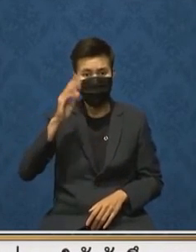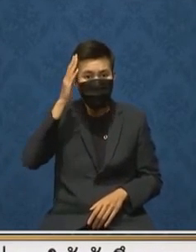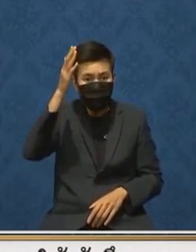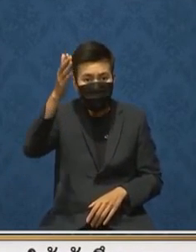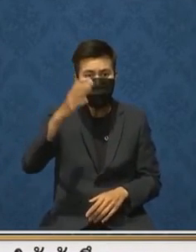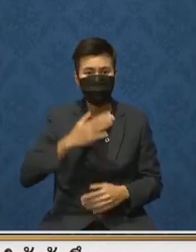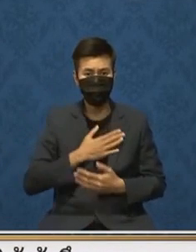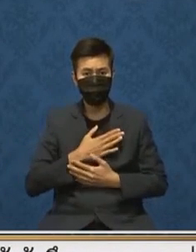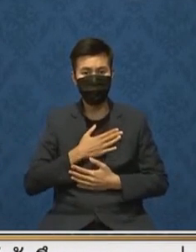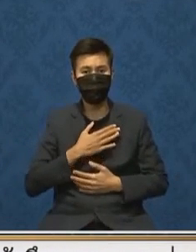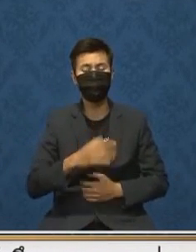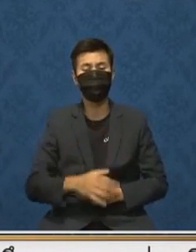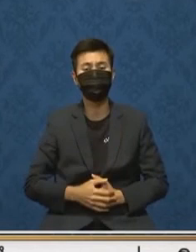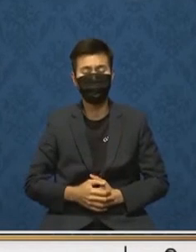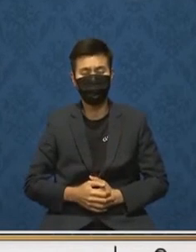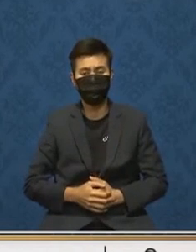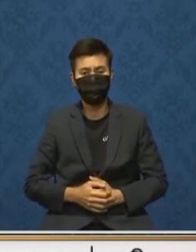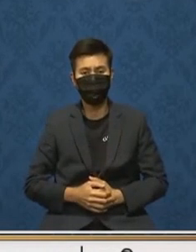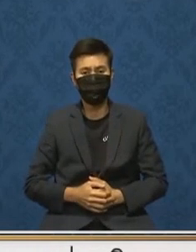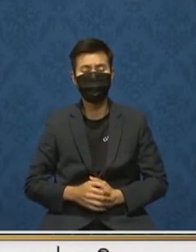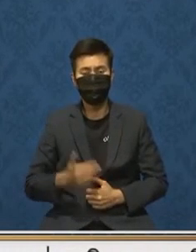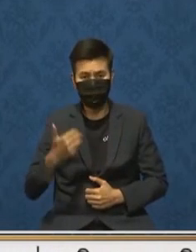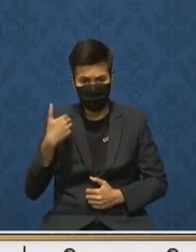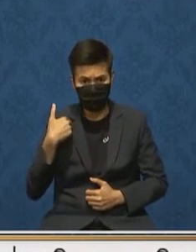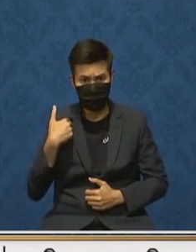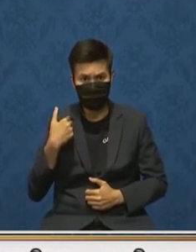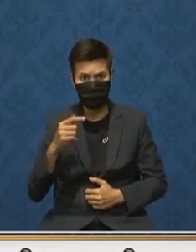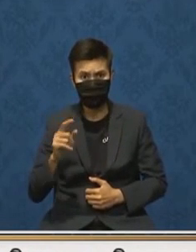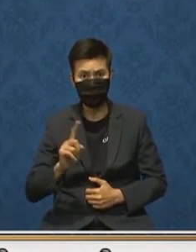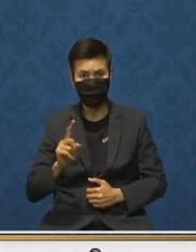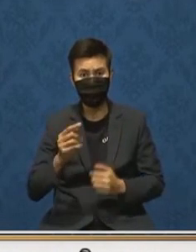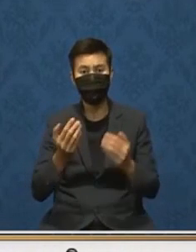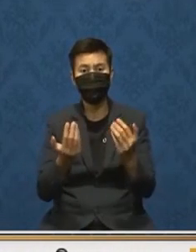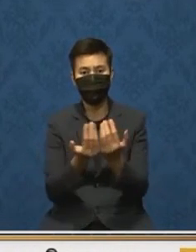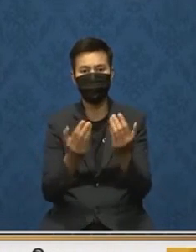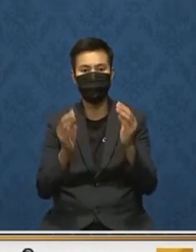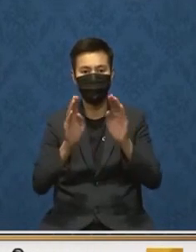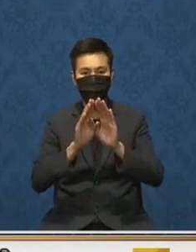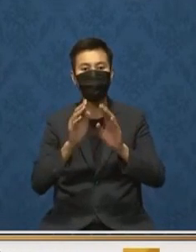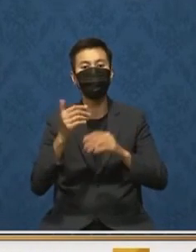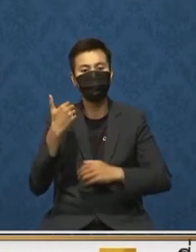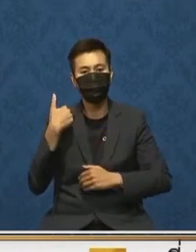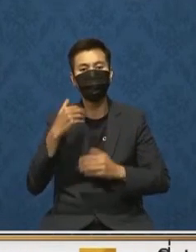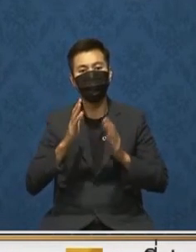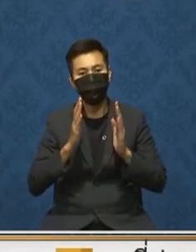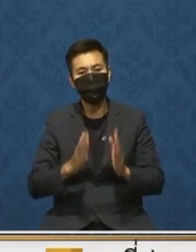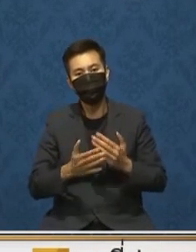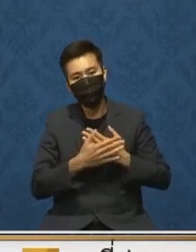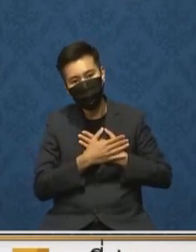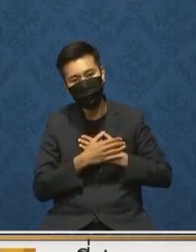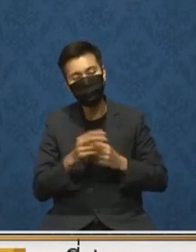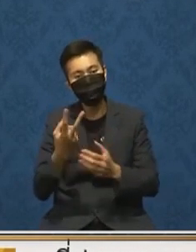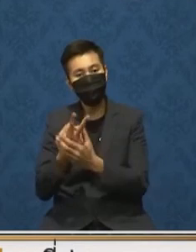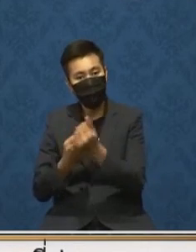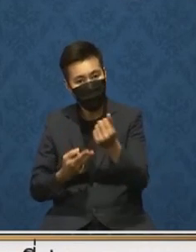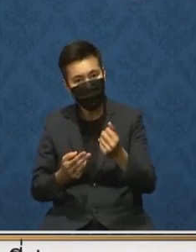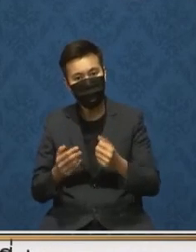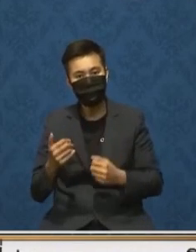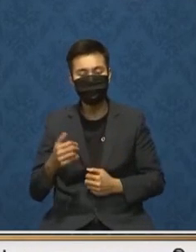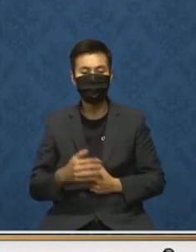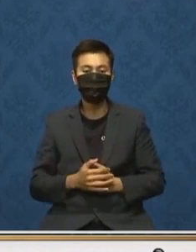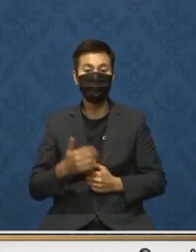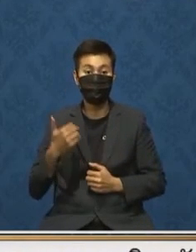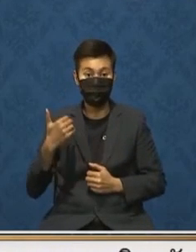ของเขาเขาจำเป็นที่จะต้องมีครอบครัวมีคนที่เขารักมีเหตุการณ์มากมายในประเท